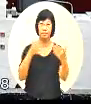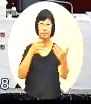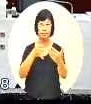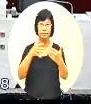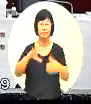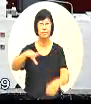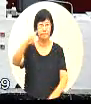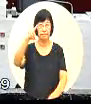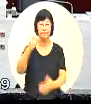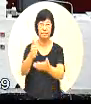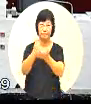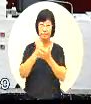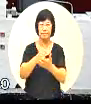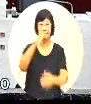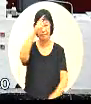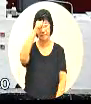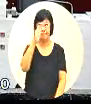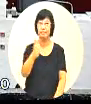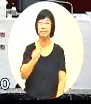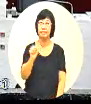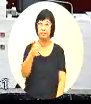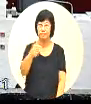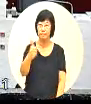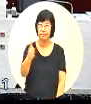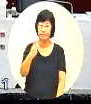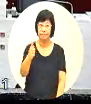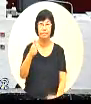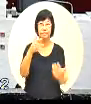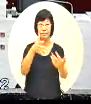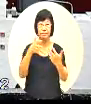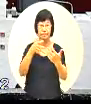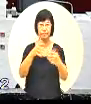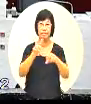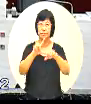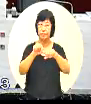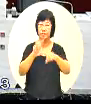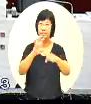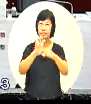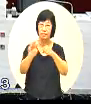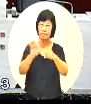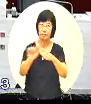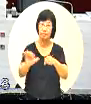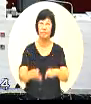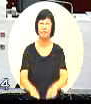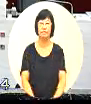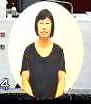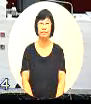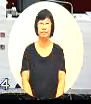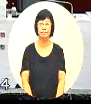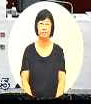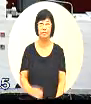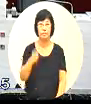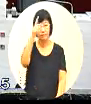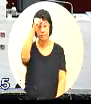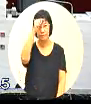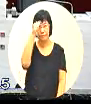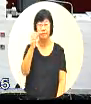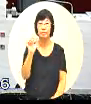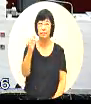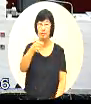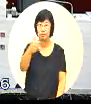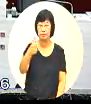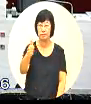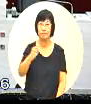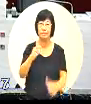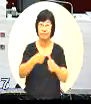第一位我们要请的是黄议员柏林质询，时间45分钟。在黄议员质询之前，我们先